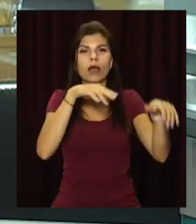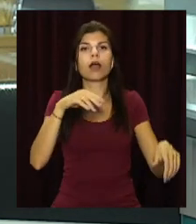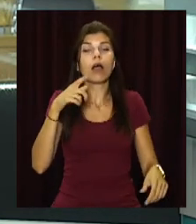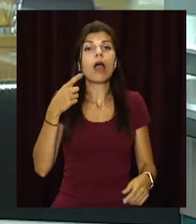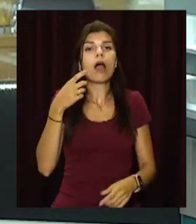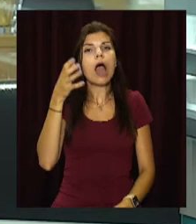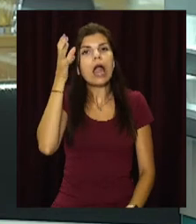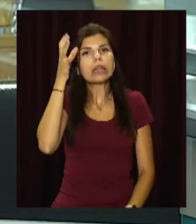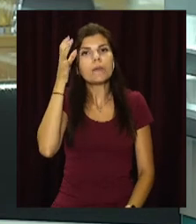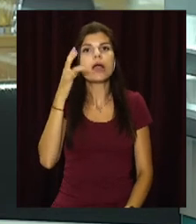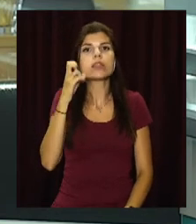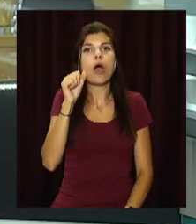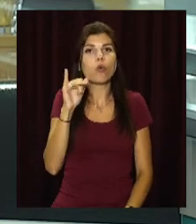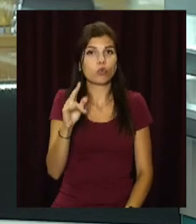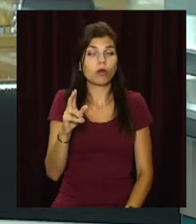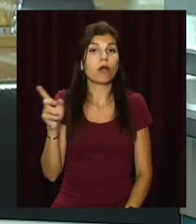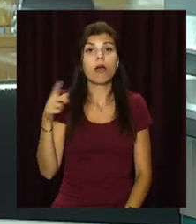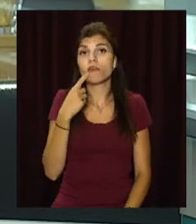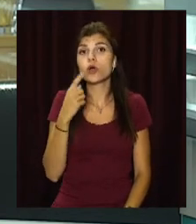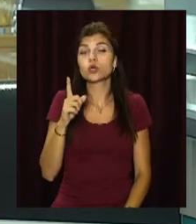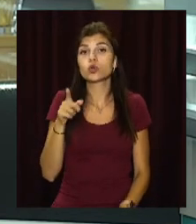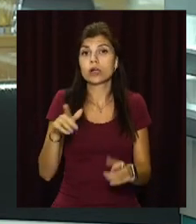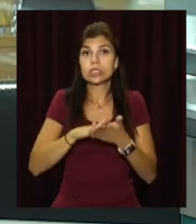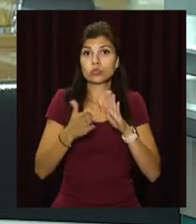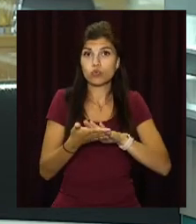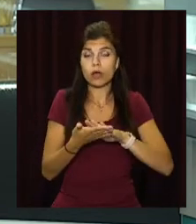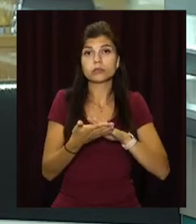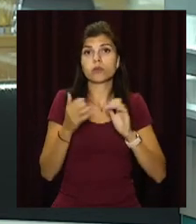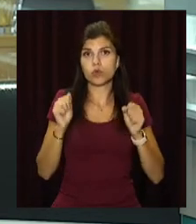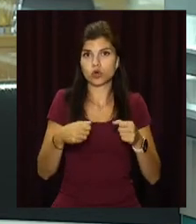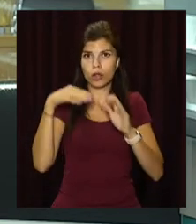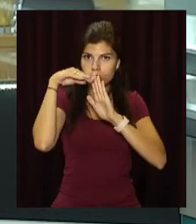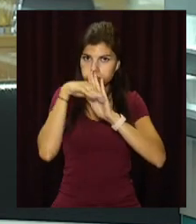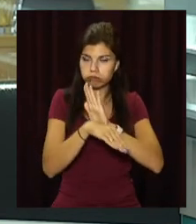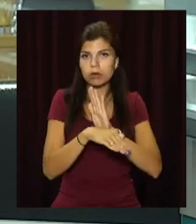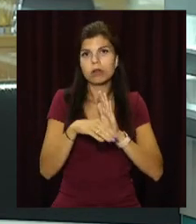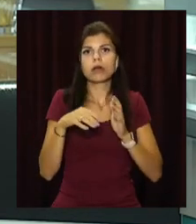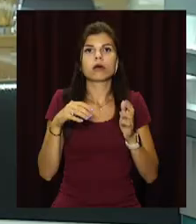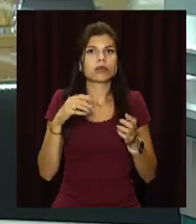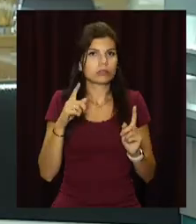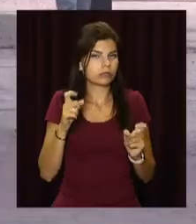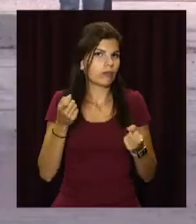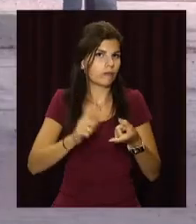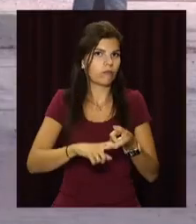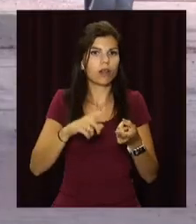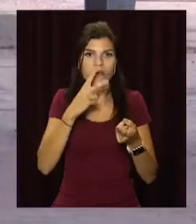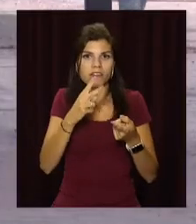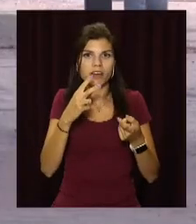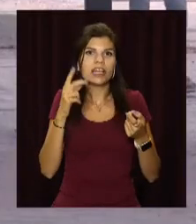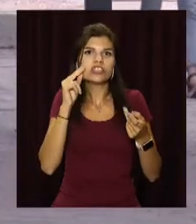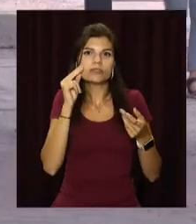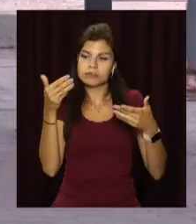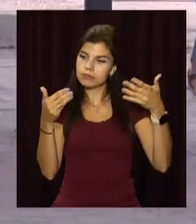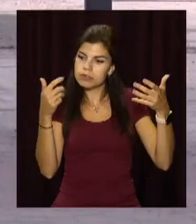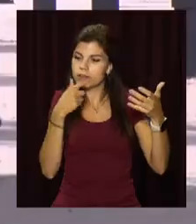академії наук. Науковці кажуть, вже найближчим часом ситуація може стрімко погіршитись на тлі зростання основних епідеміологічних показників. Зокрема,